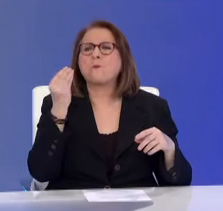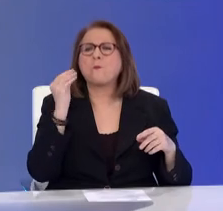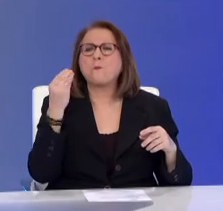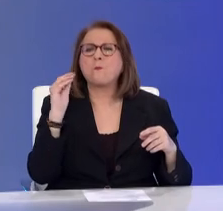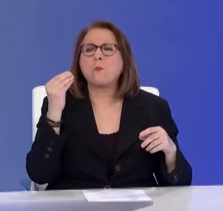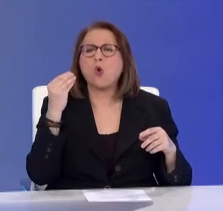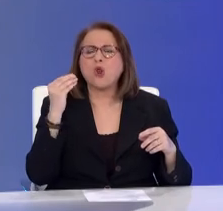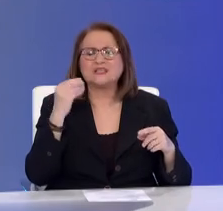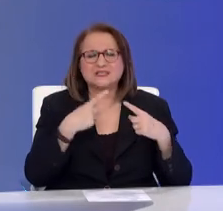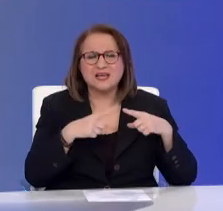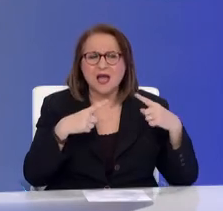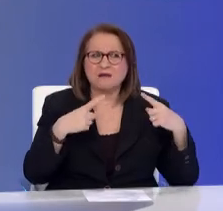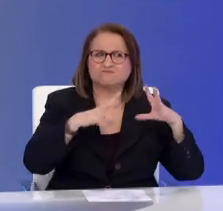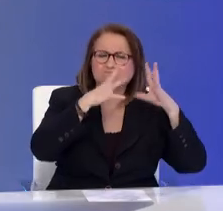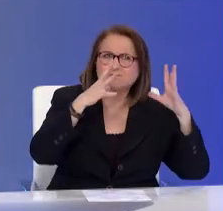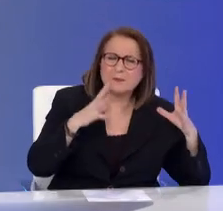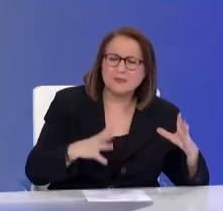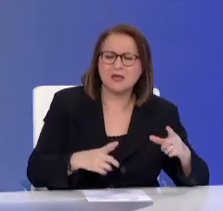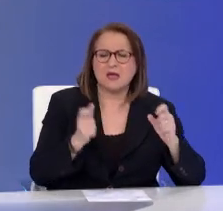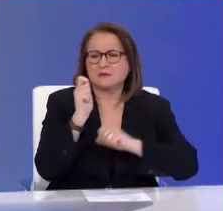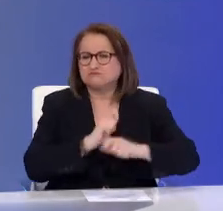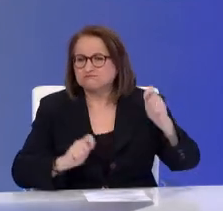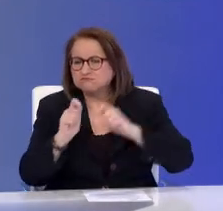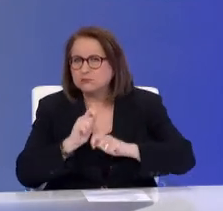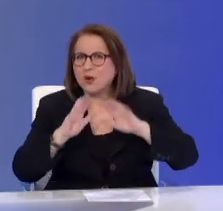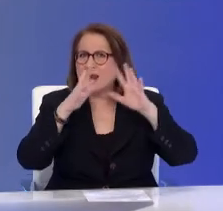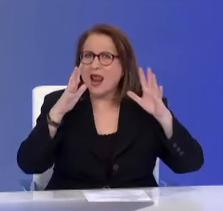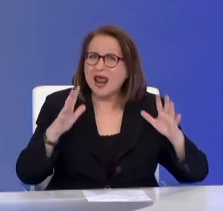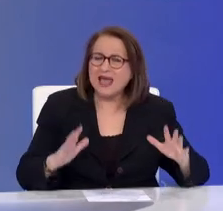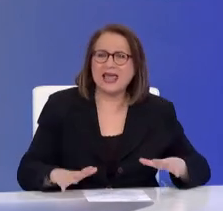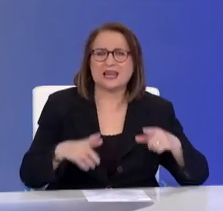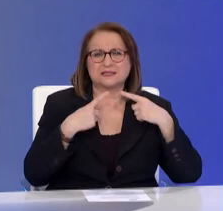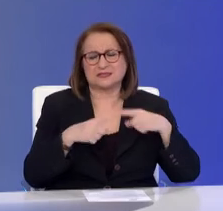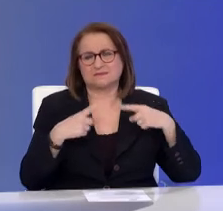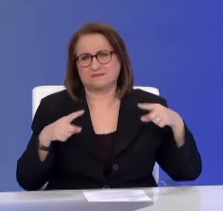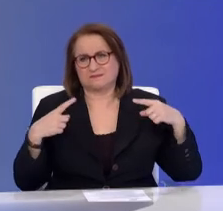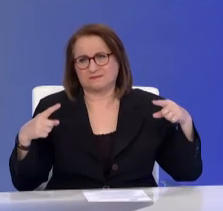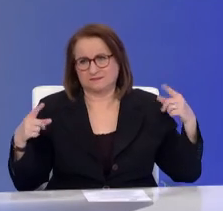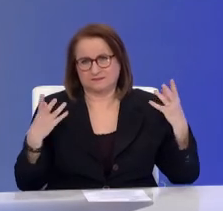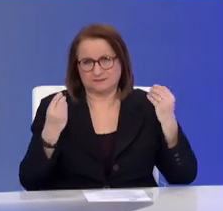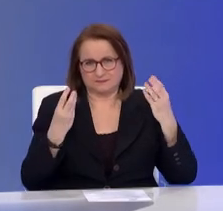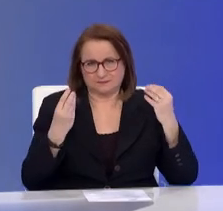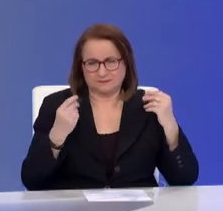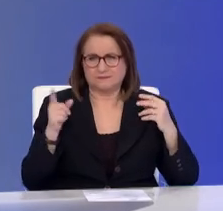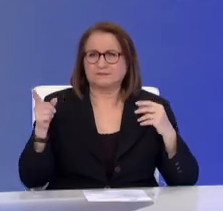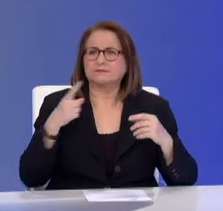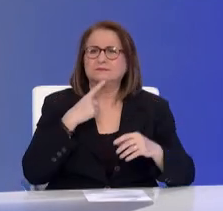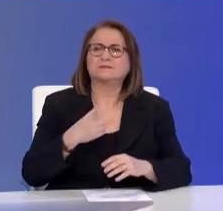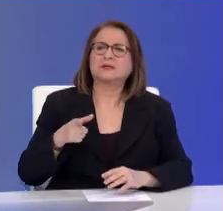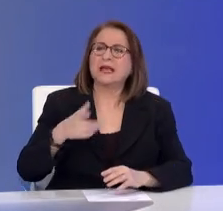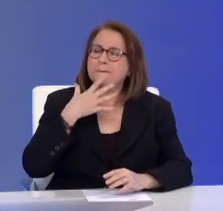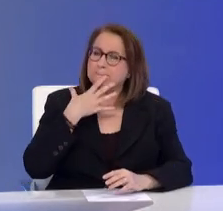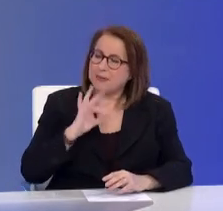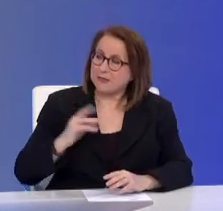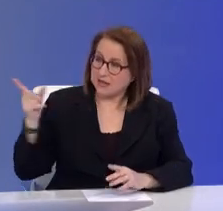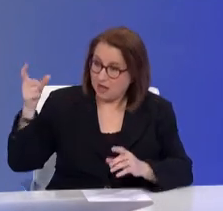πολιτιστικών μνημείων που ανακαινίστηκαν και ξαναπέκτησαν την παλιά τους έγκλη κατά